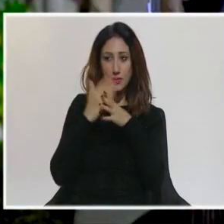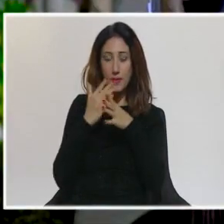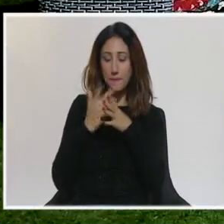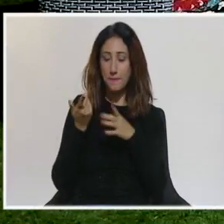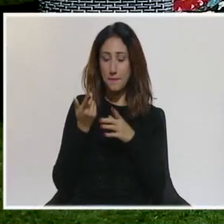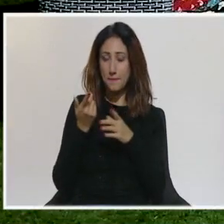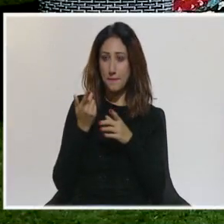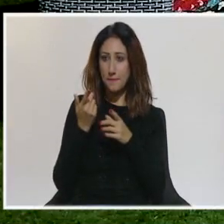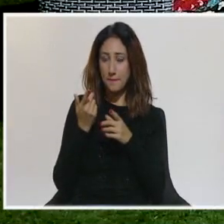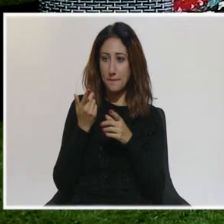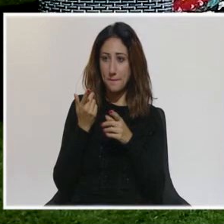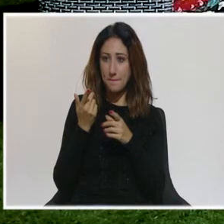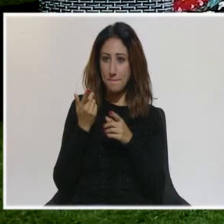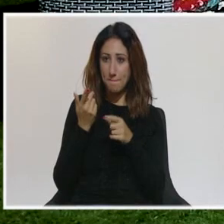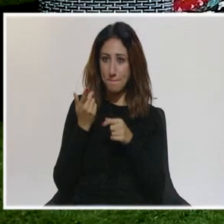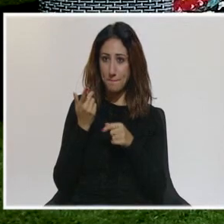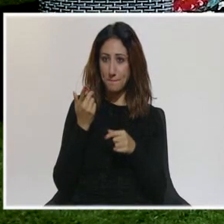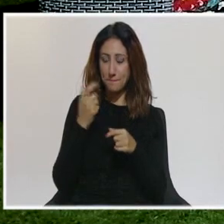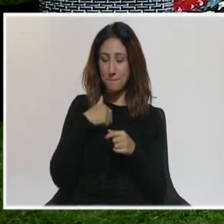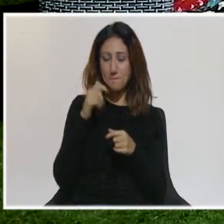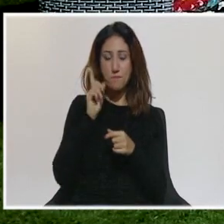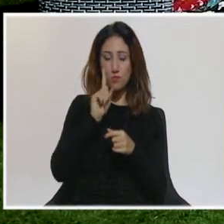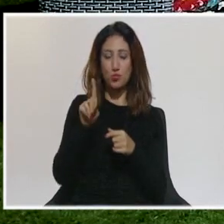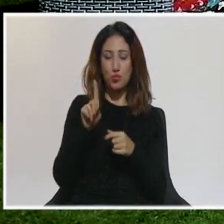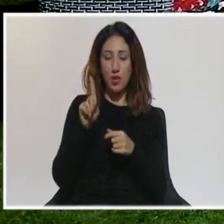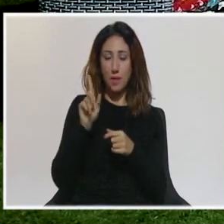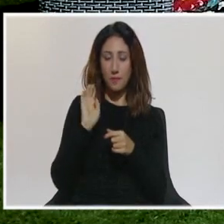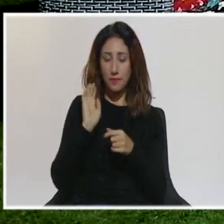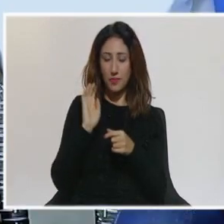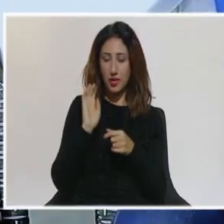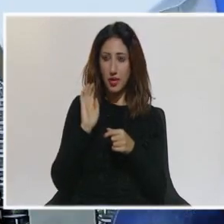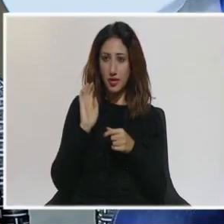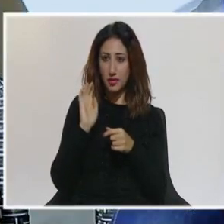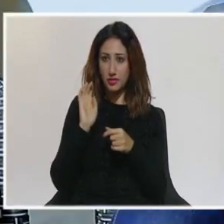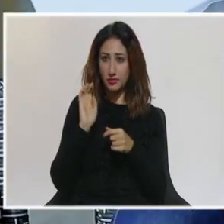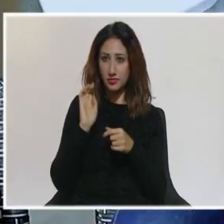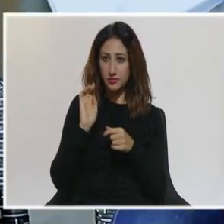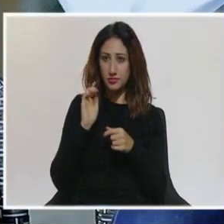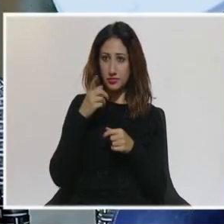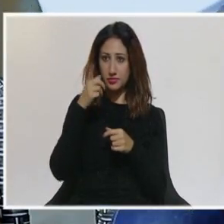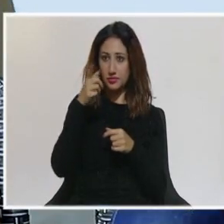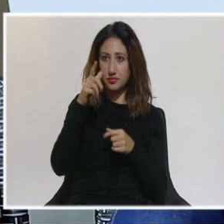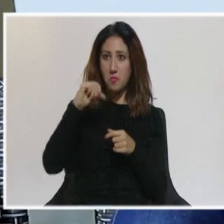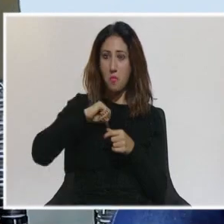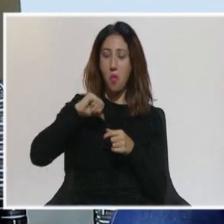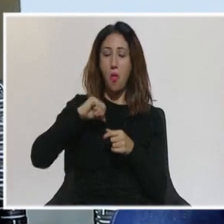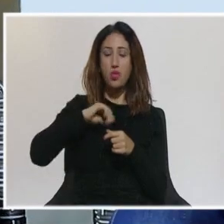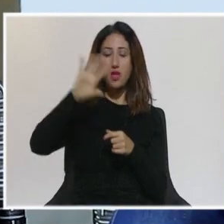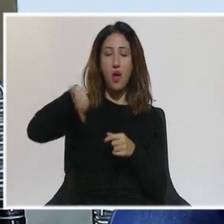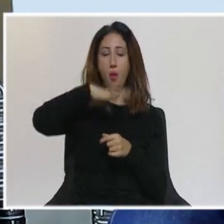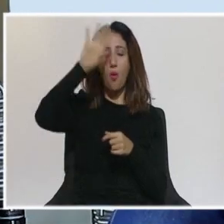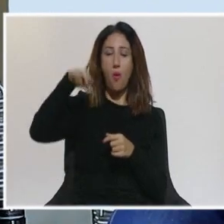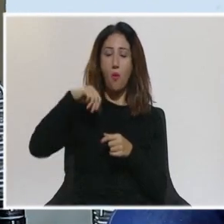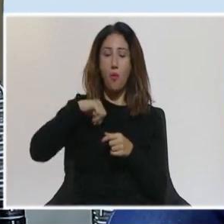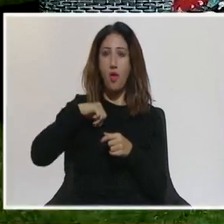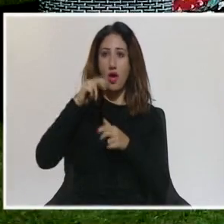ليه؟ لا بحب ايه، مش عايز الحكايه ايه تاخد اكتر. اصل هي موضه، هي موضه هتخلص. حكايه